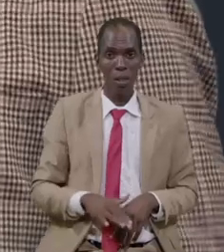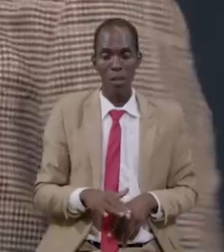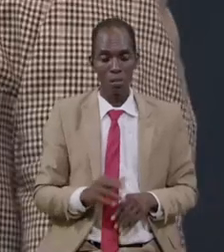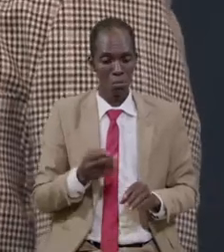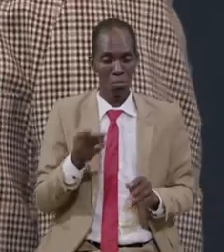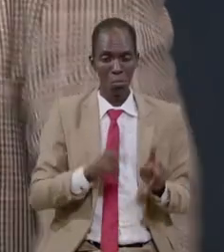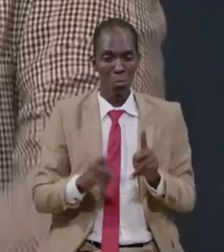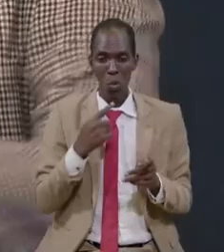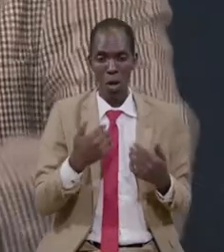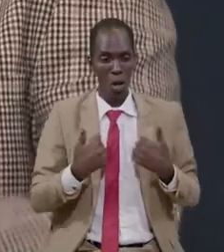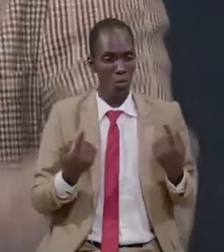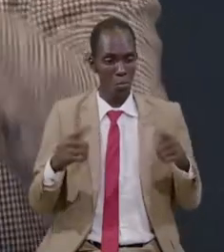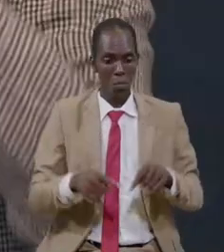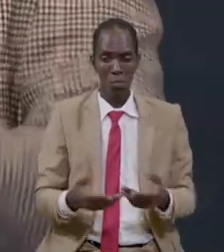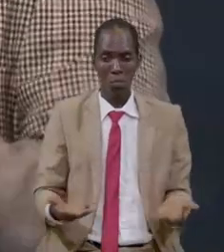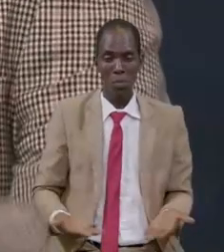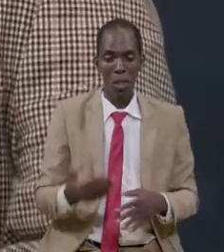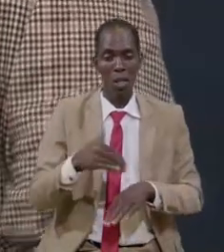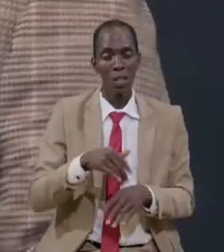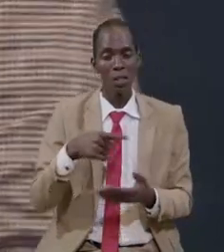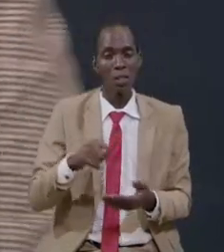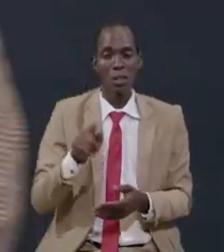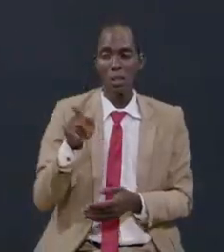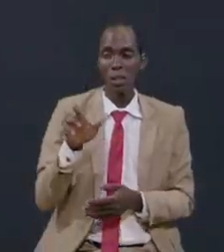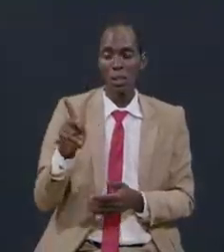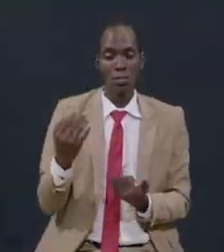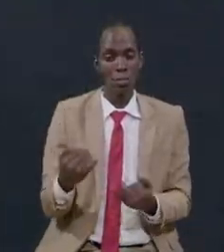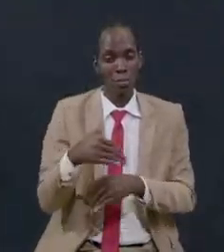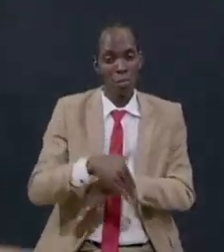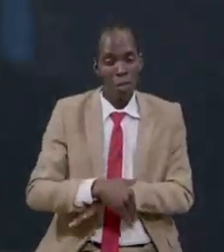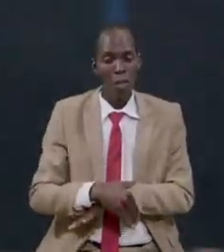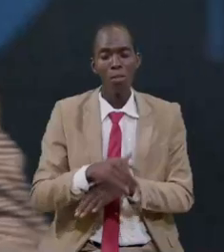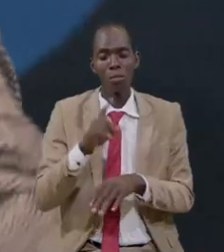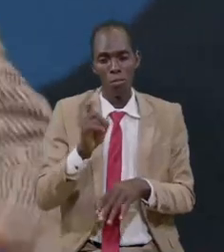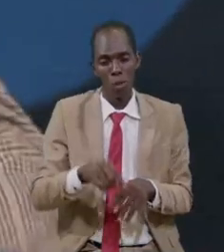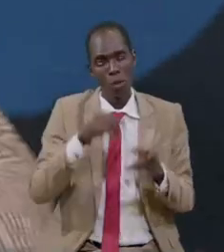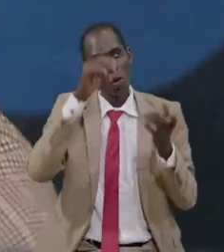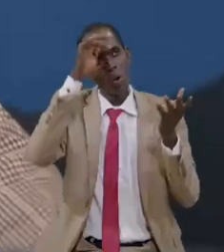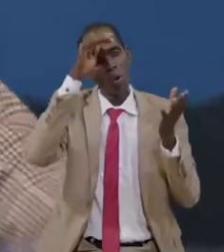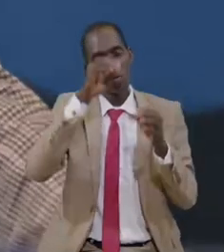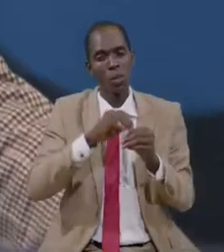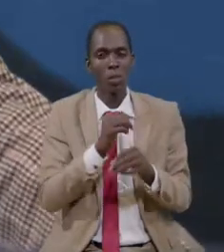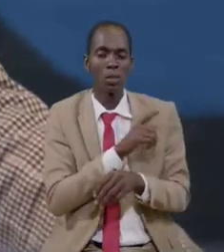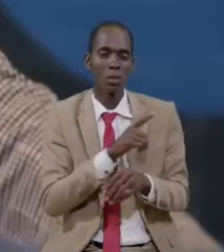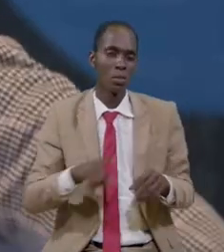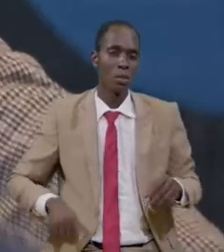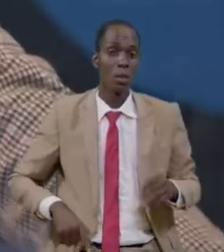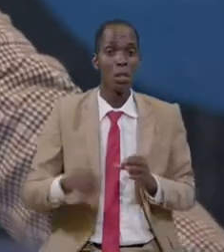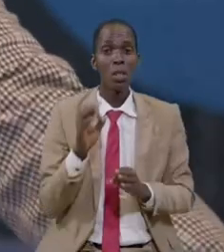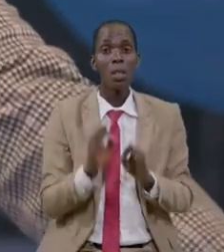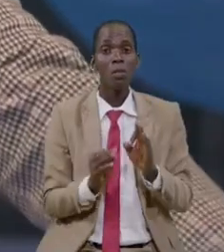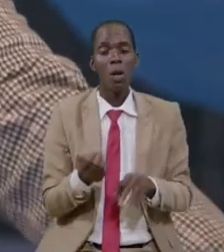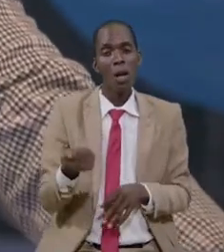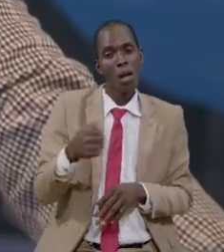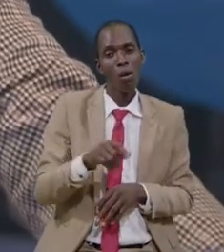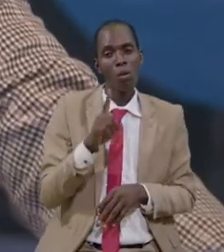participant au programme de JC, que ce soit, mets ton espoir en l'Éternel. Si quelqu'un